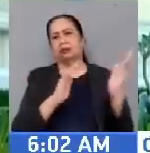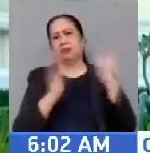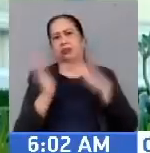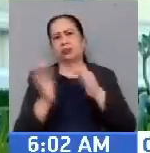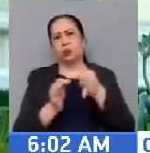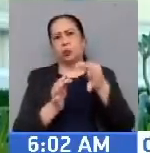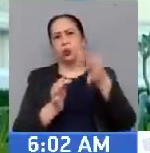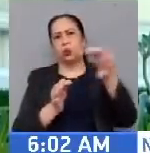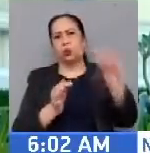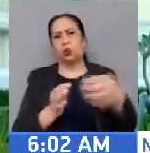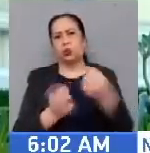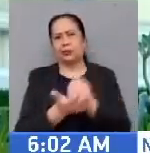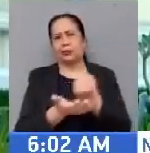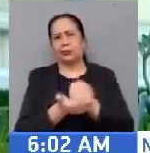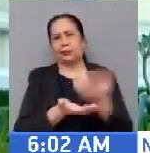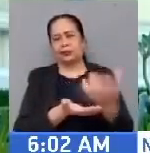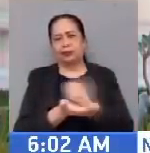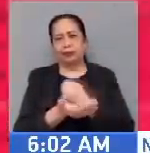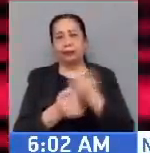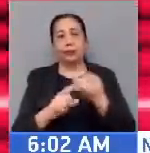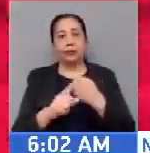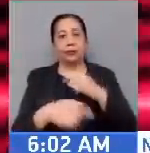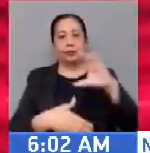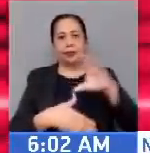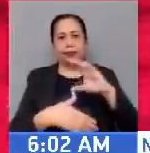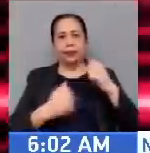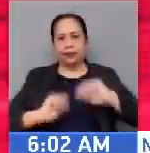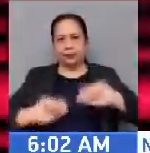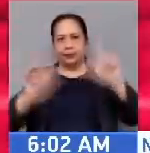sa Caloocan, may unang balita live si James Agustin.